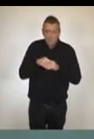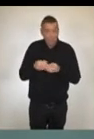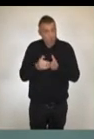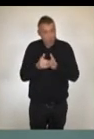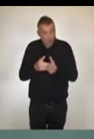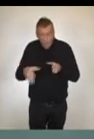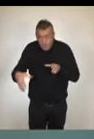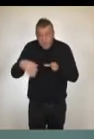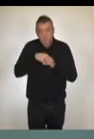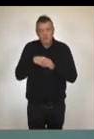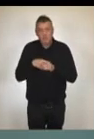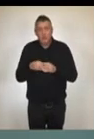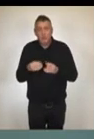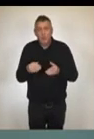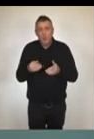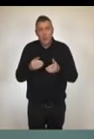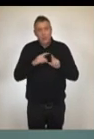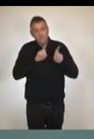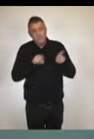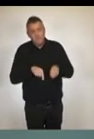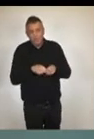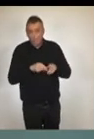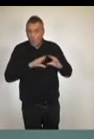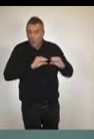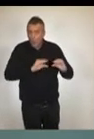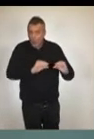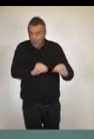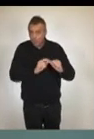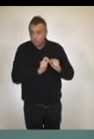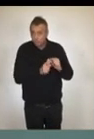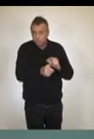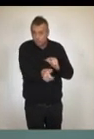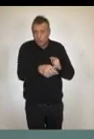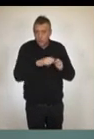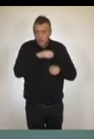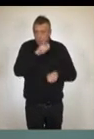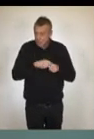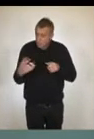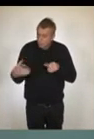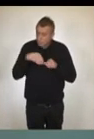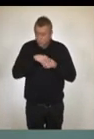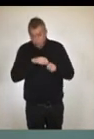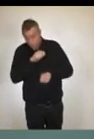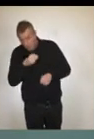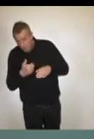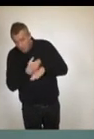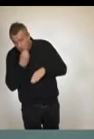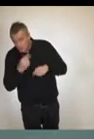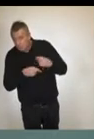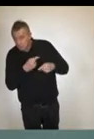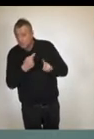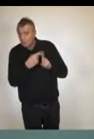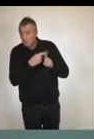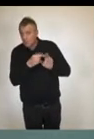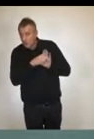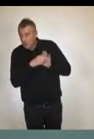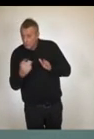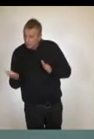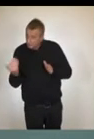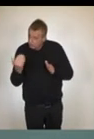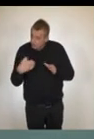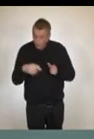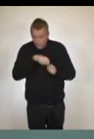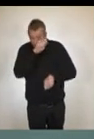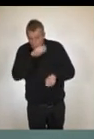suivi de la mise en œuvre de cette feuille de route et à son évaluation. Le Forum de la culture et notre intime conviction ont confirmé la nécessité de passer